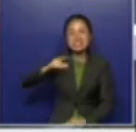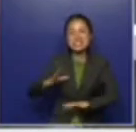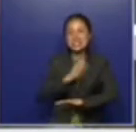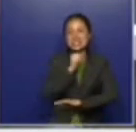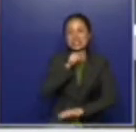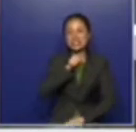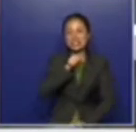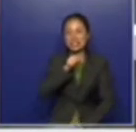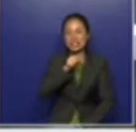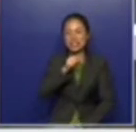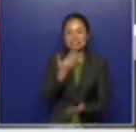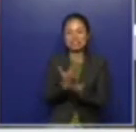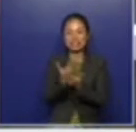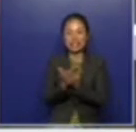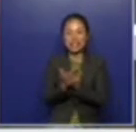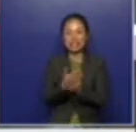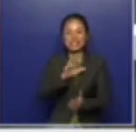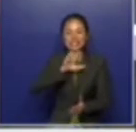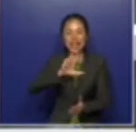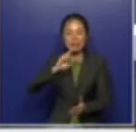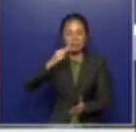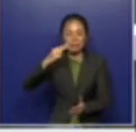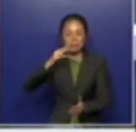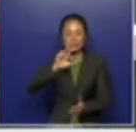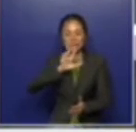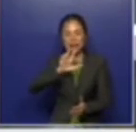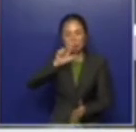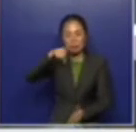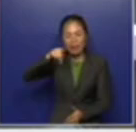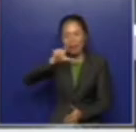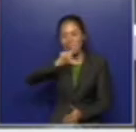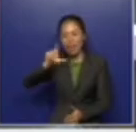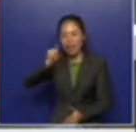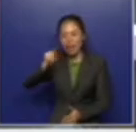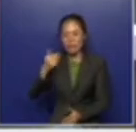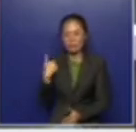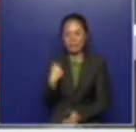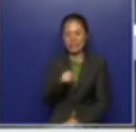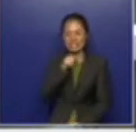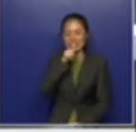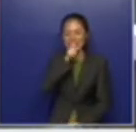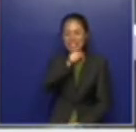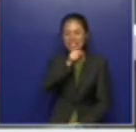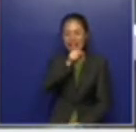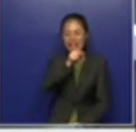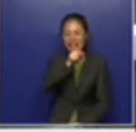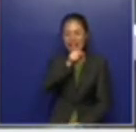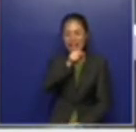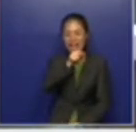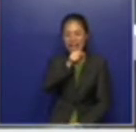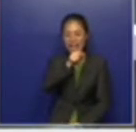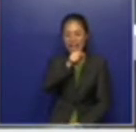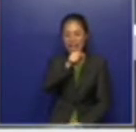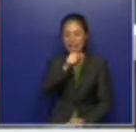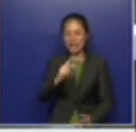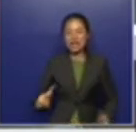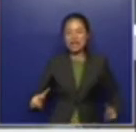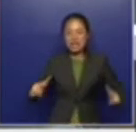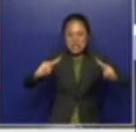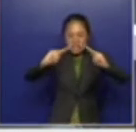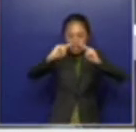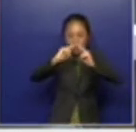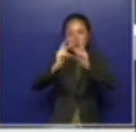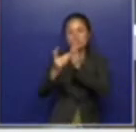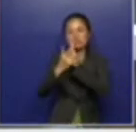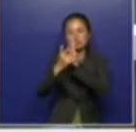3,000 กว่าล้านบาทเดี๋ยวท่านชี้แจงเนี่ยนะมีคำสั่งให้กระทรวงดีอีดิจิตอลนะกระทรวงดิจิตอลผมไม่ได้ว่ารัฐม